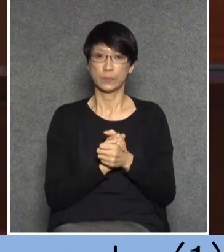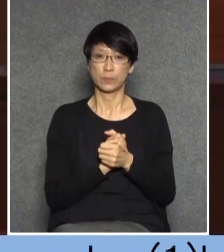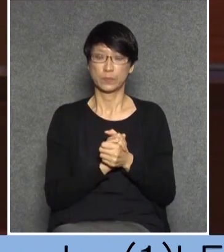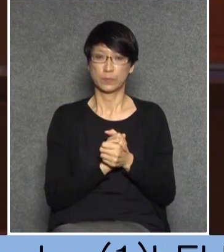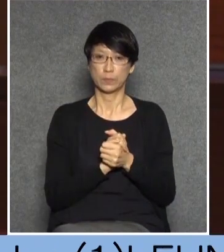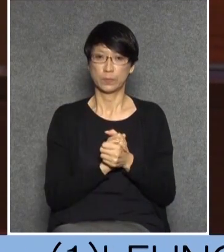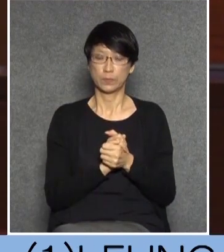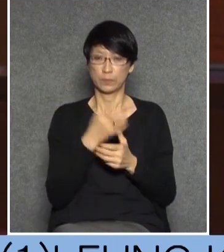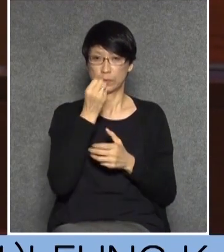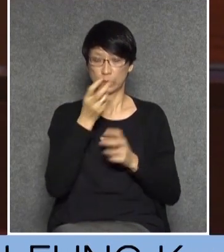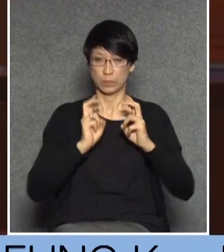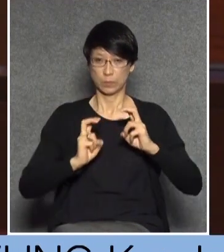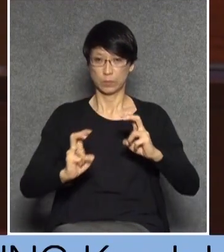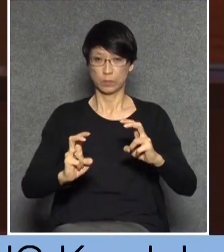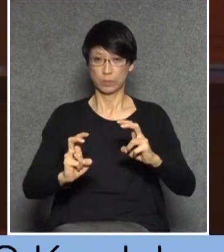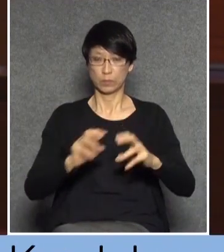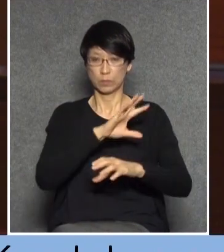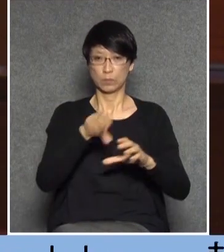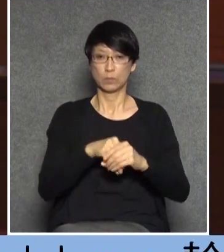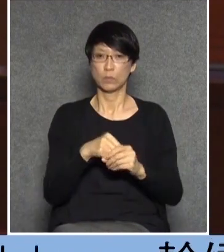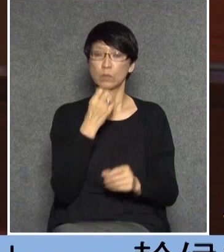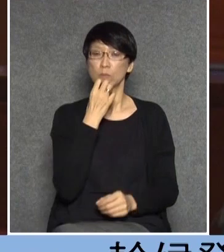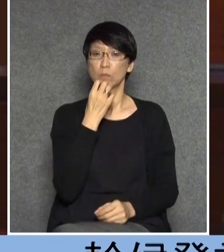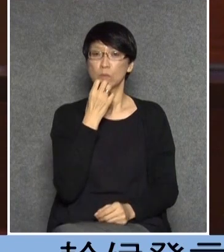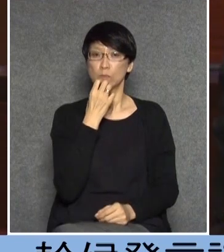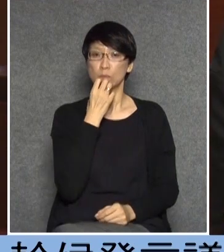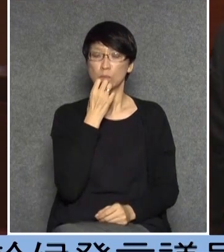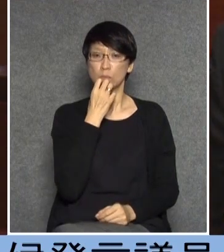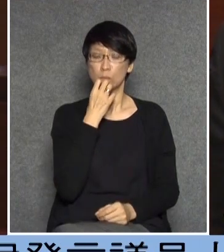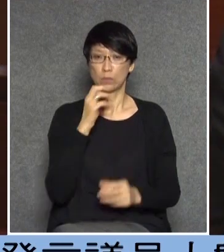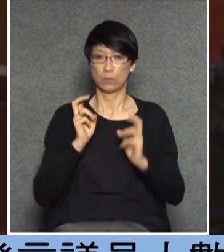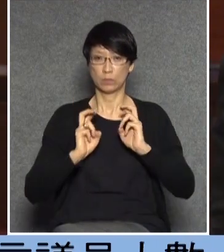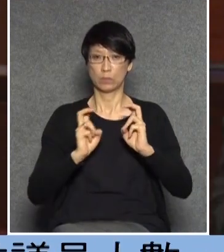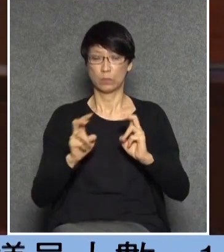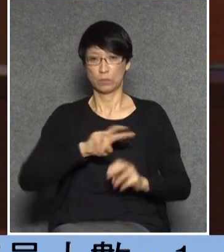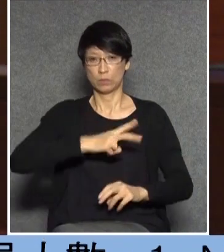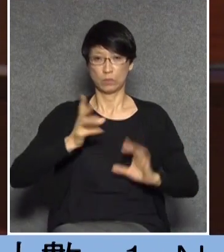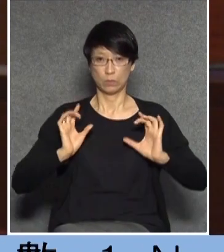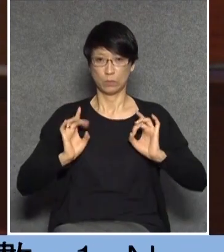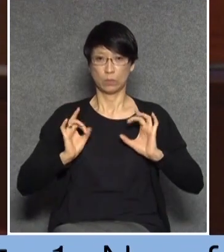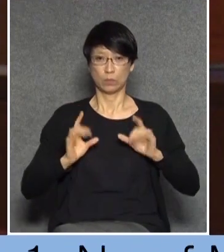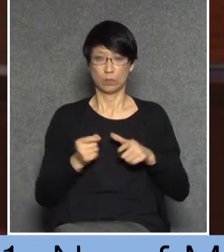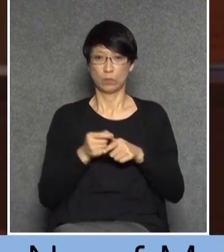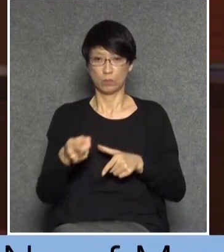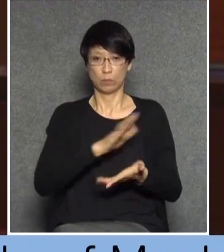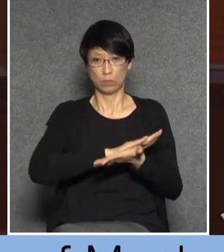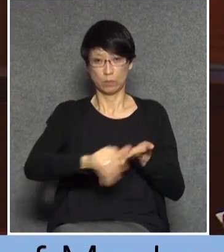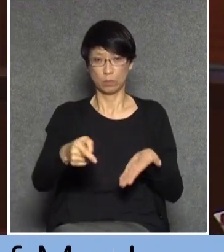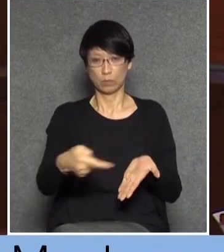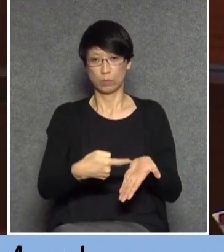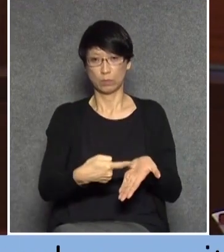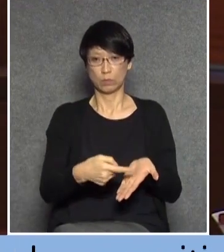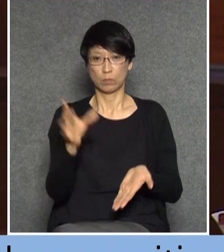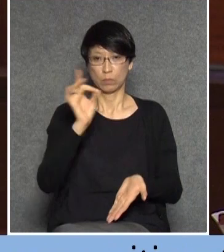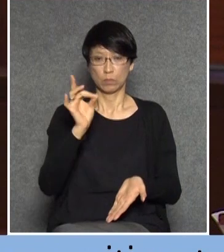謂港鐵，即是包括九鐵、地鐵私有化，這個理由就很清楚，現在由你張炳良說出